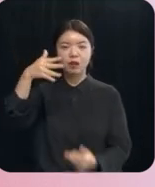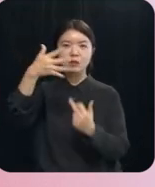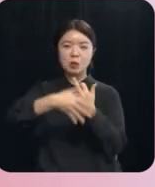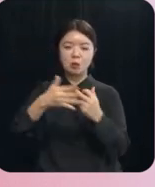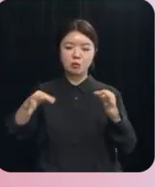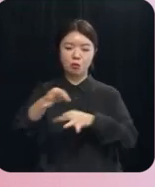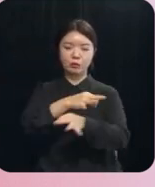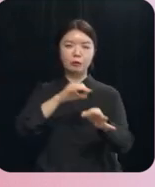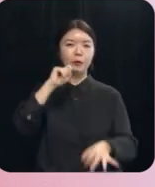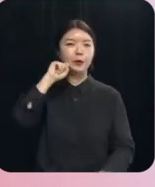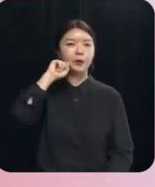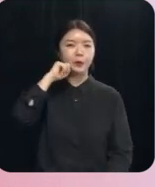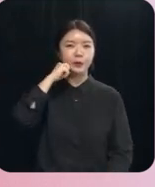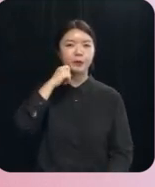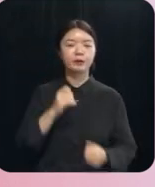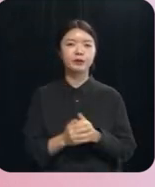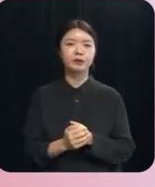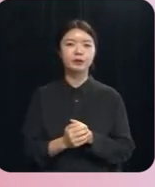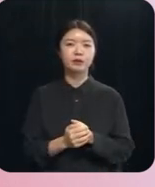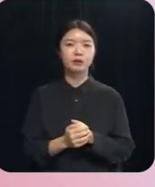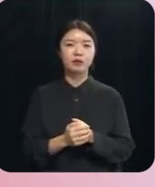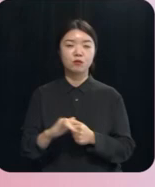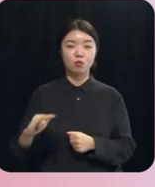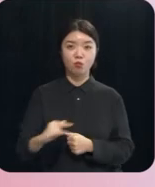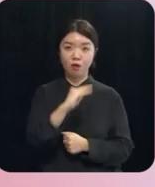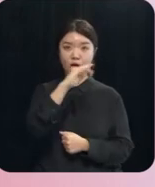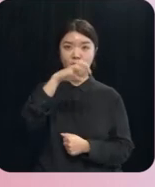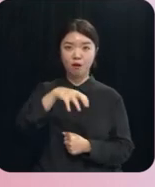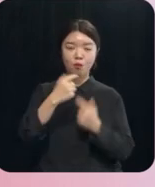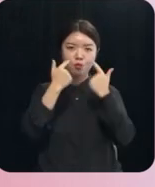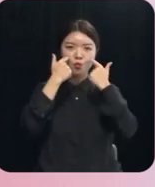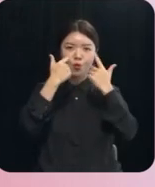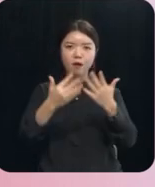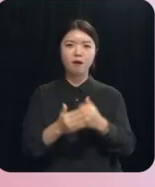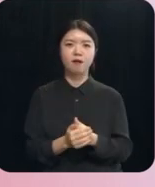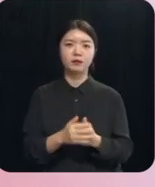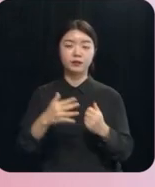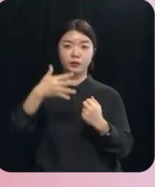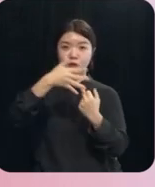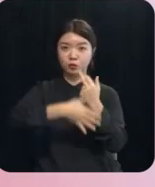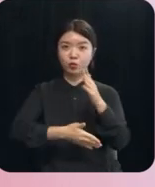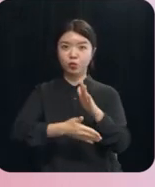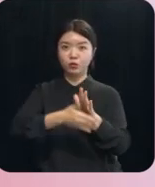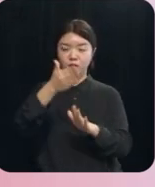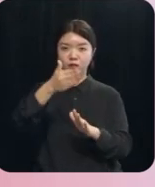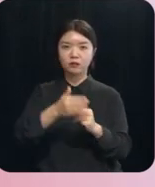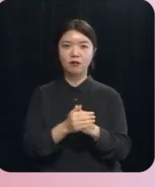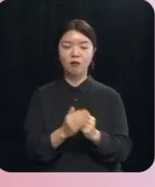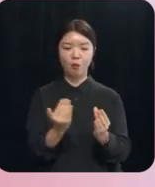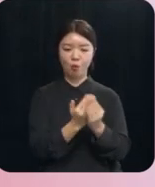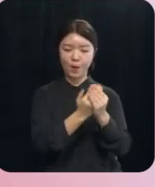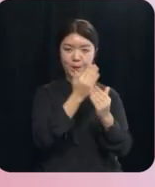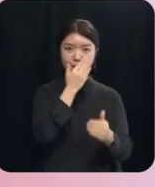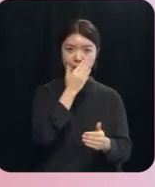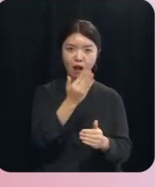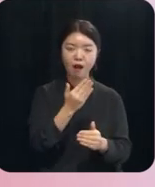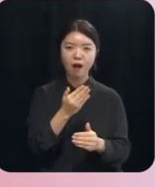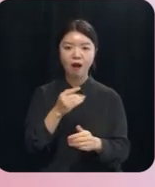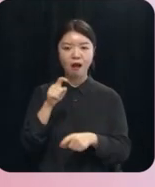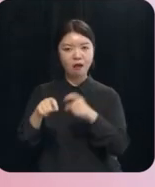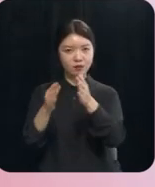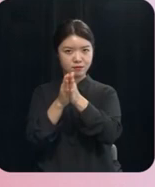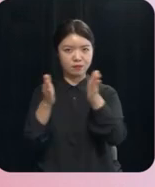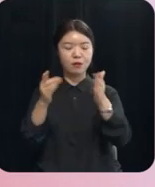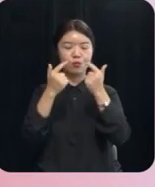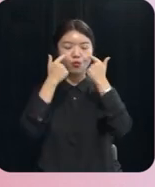매우 어렵습니다. 공항은 분명합니다. 서귀포의 신성장 동력이 되고 서귀포의 성장 발판이 될 게